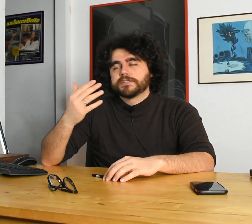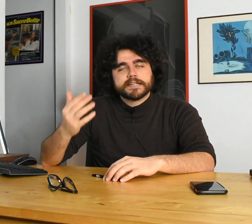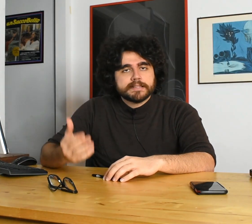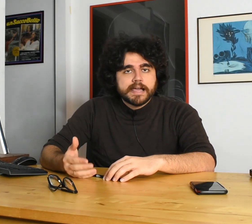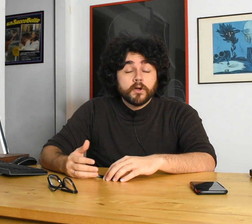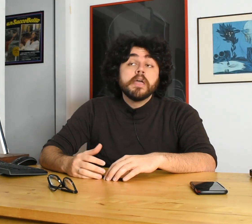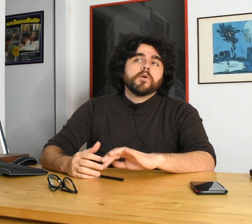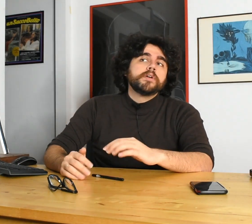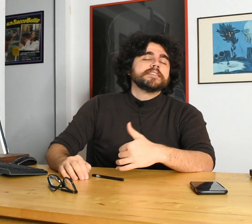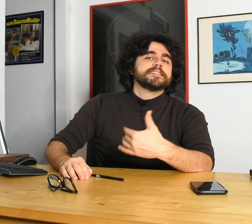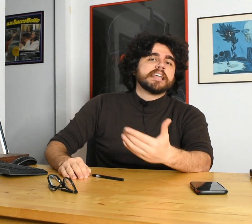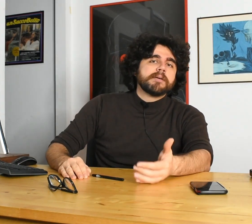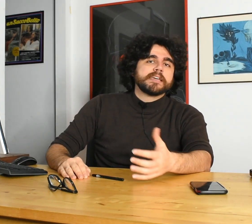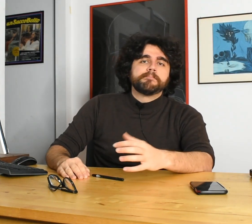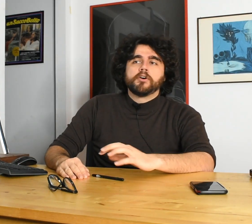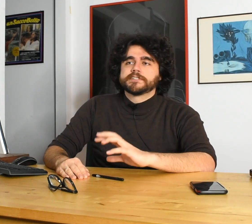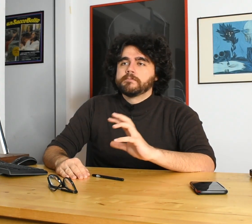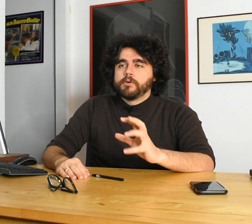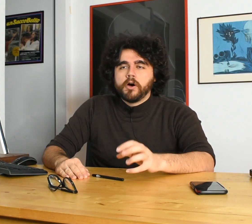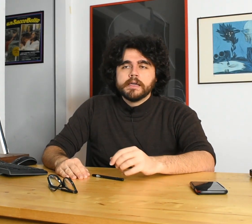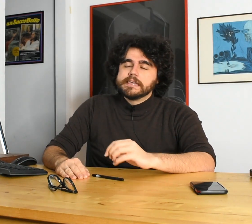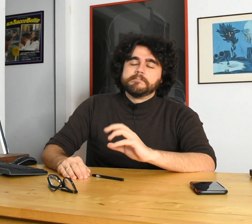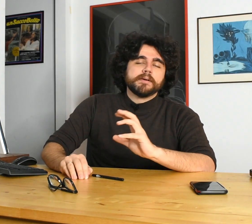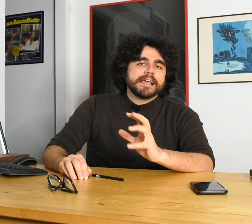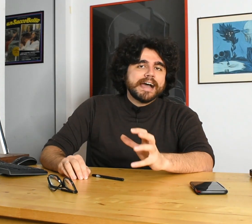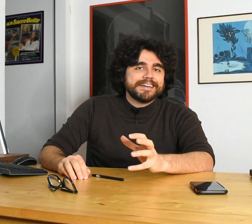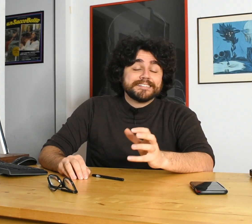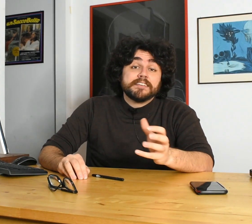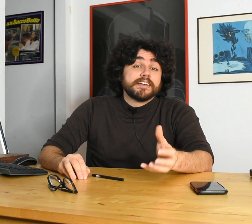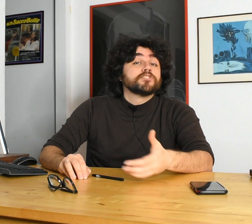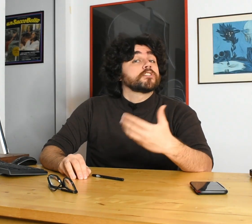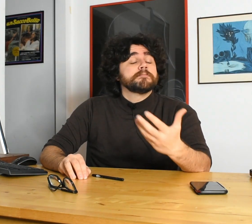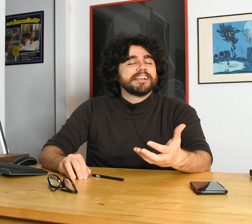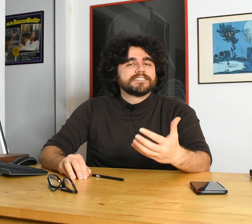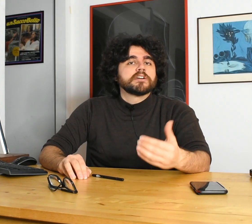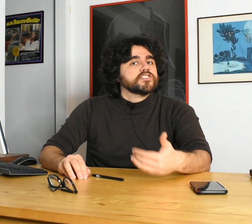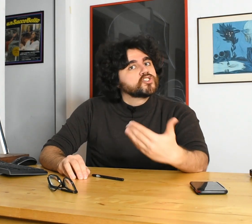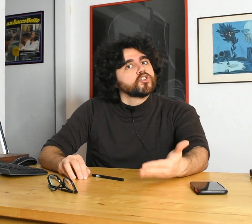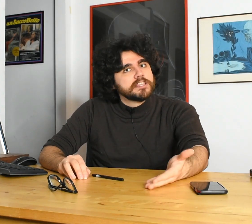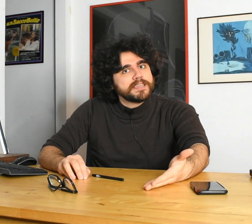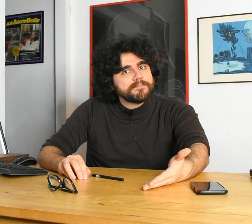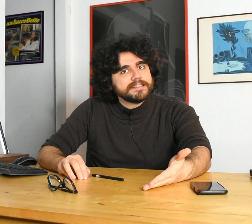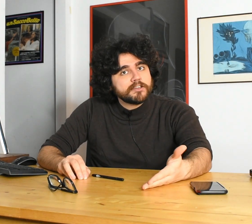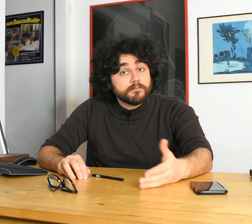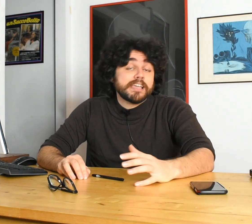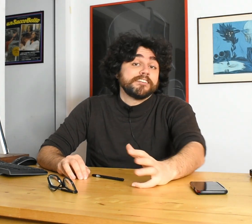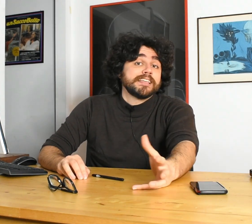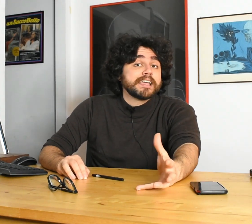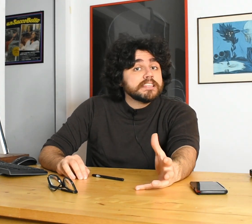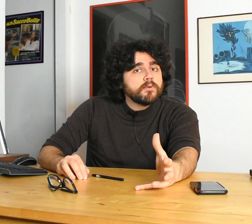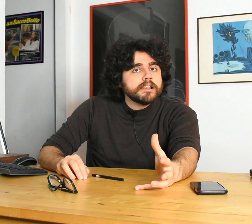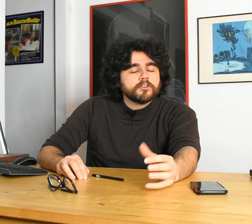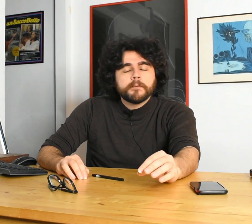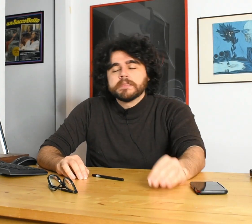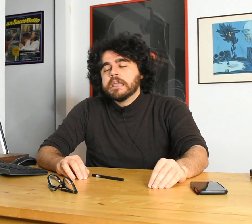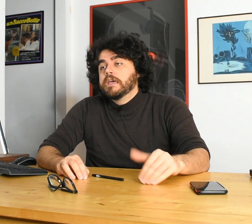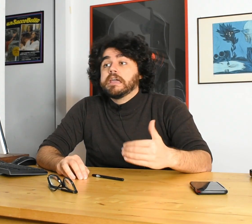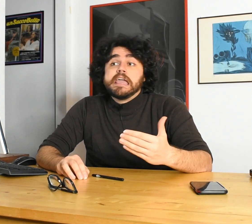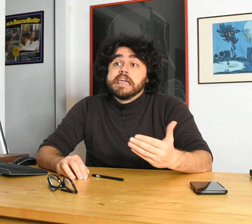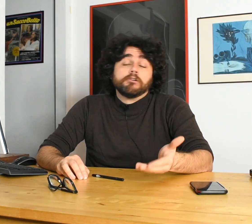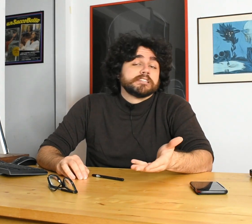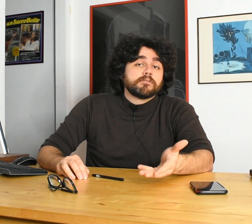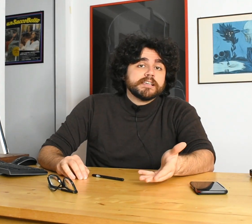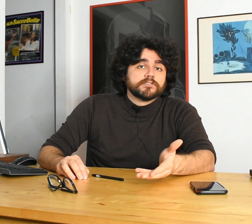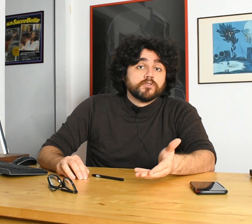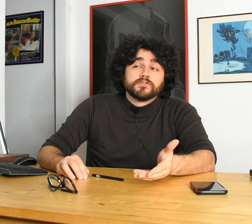né sottosegretario, quindi si teme che possa un po' impelagarsi nei vari giochi di palazzo che ci sono tipicamente a Roma, che è fatta anche di quello, no?